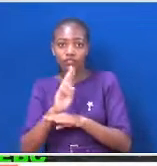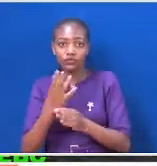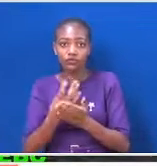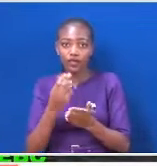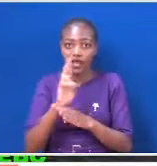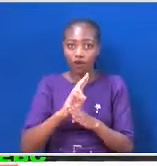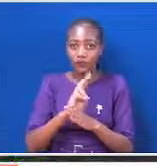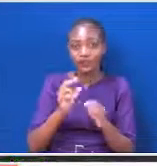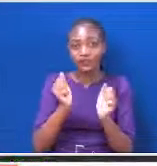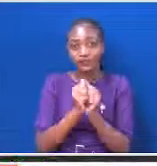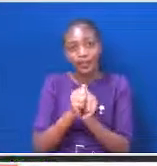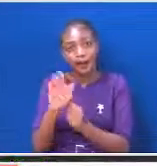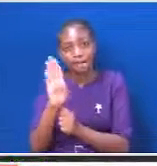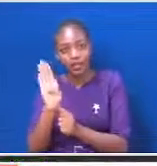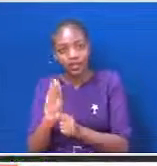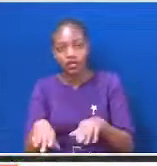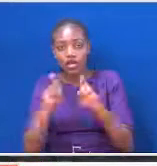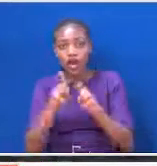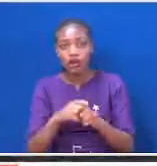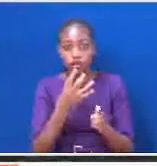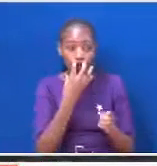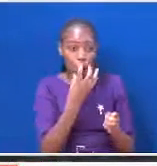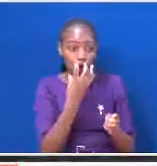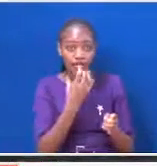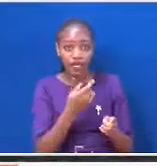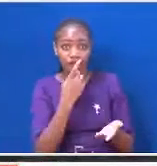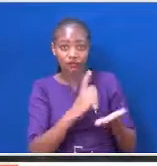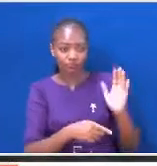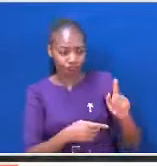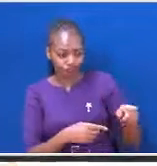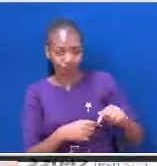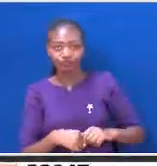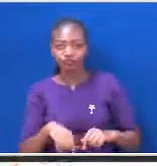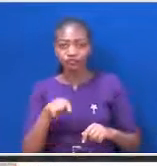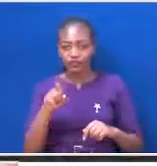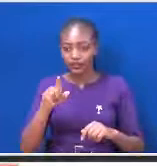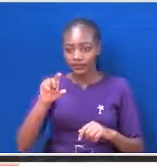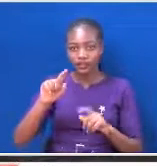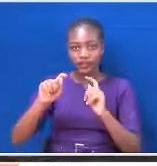milioni 10 odm kwa upe wa wake kinase